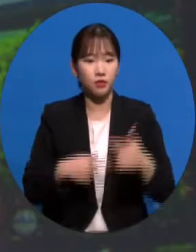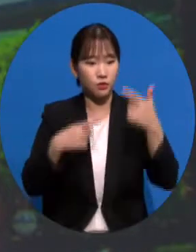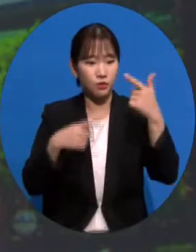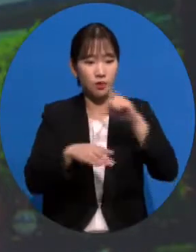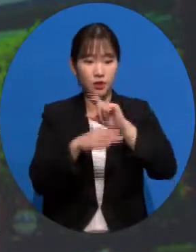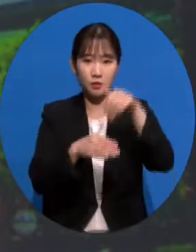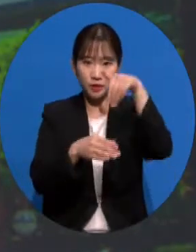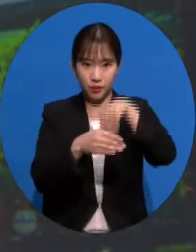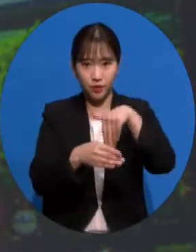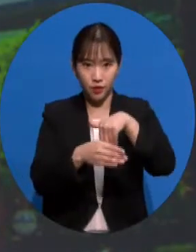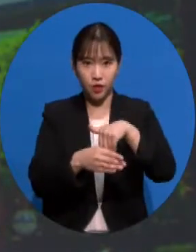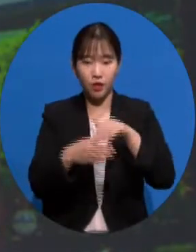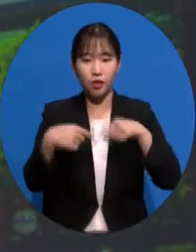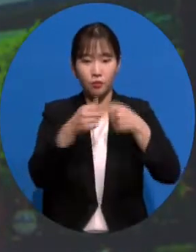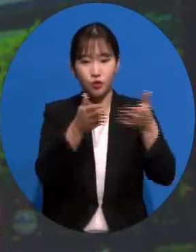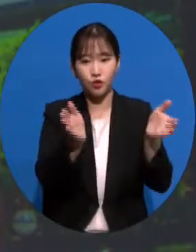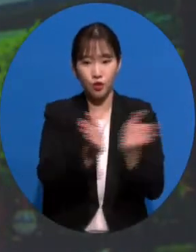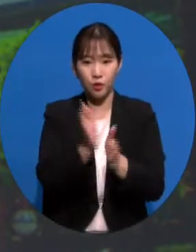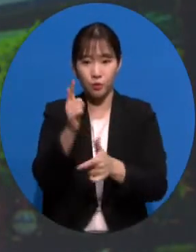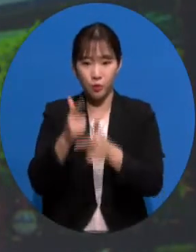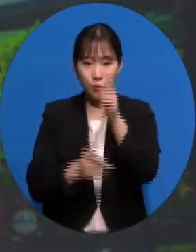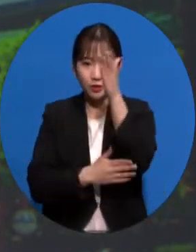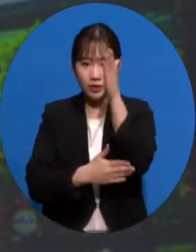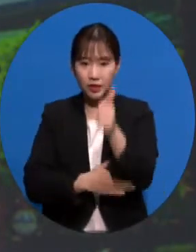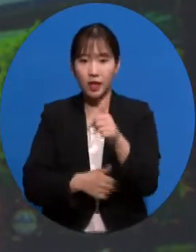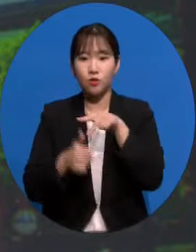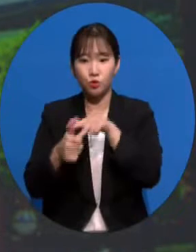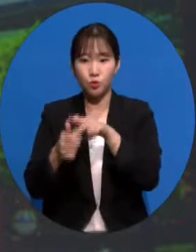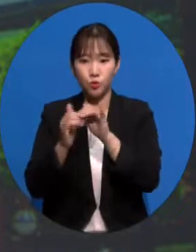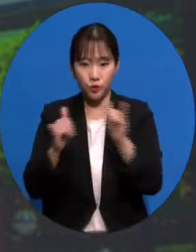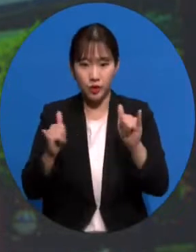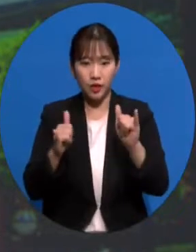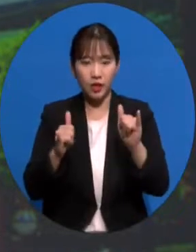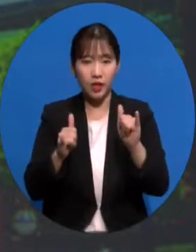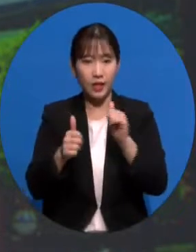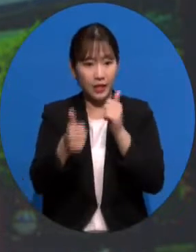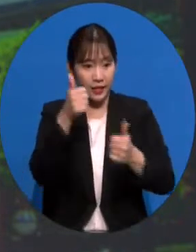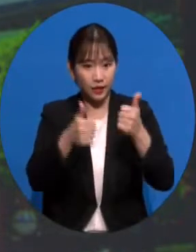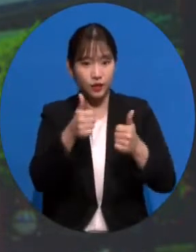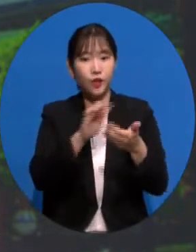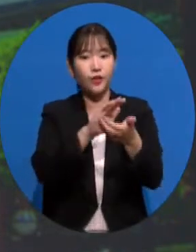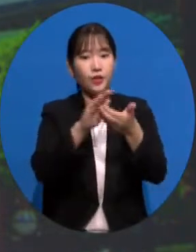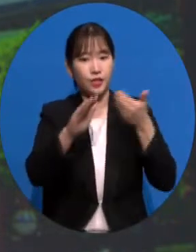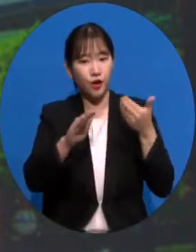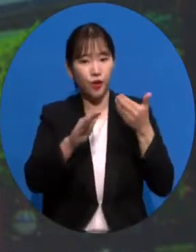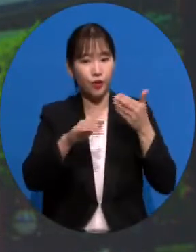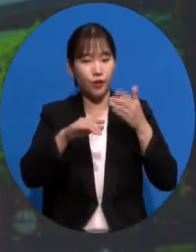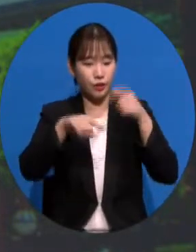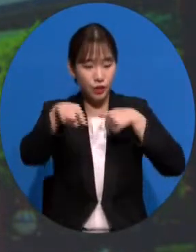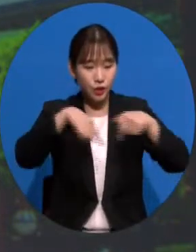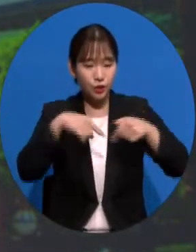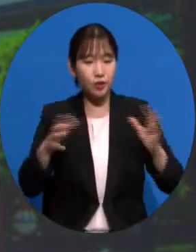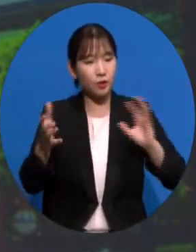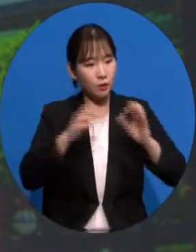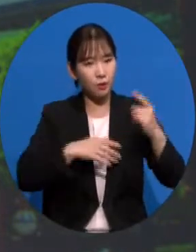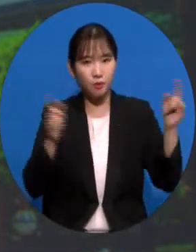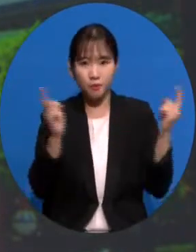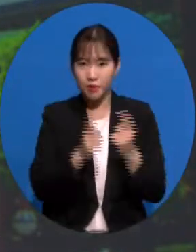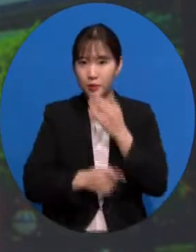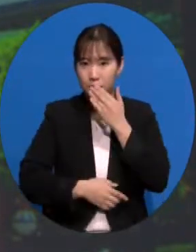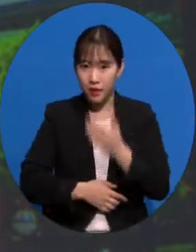6.1 지방선거, 더불어민주당 목포시장 예비 후보들이 경선을 치르기 전 정책 토론회에서 만날 수